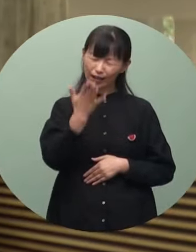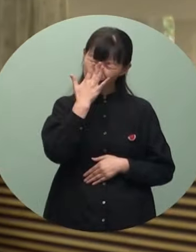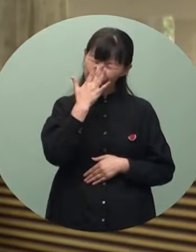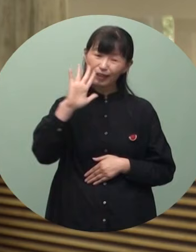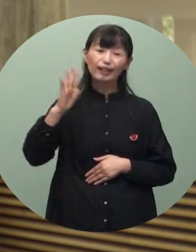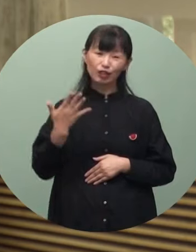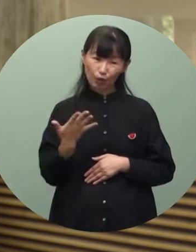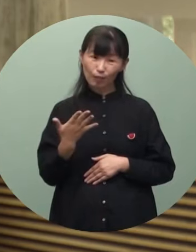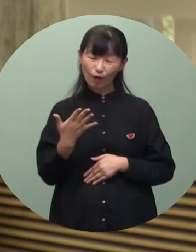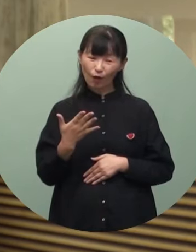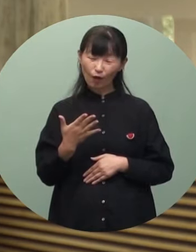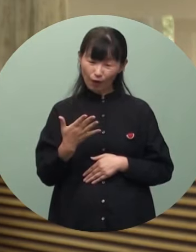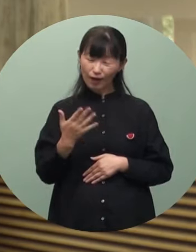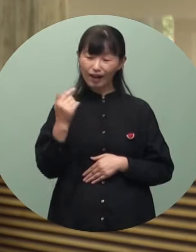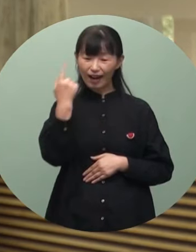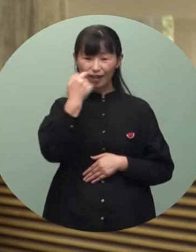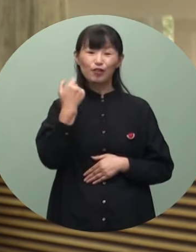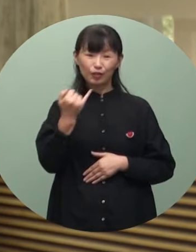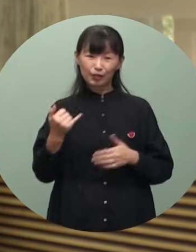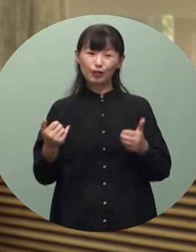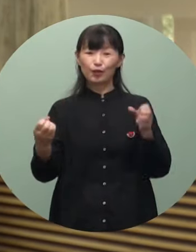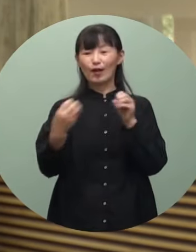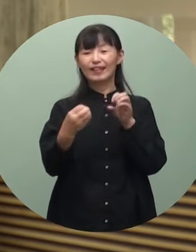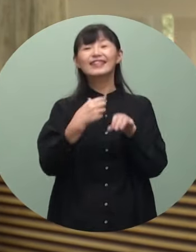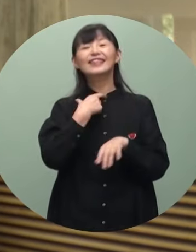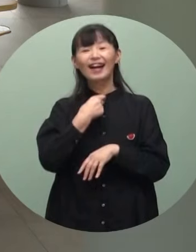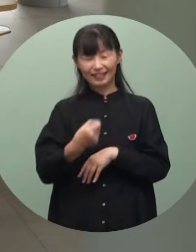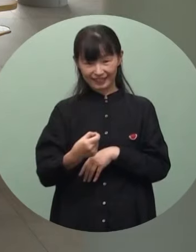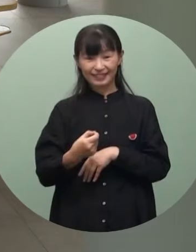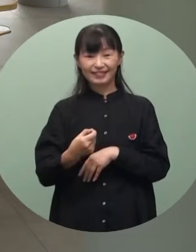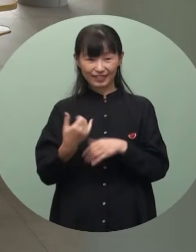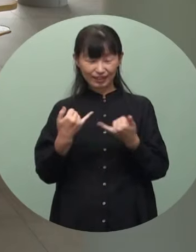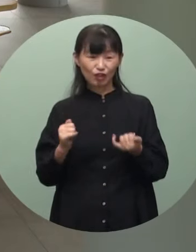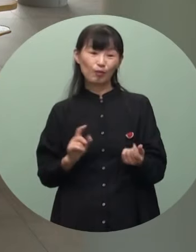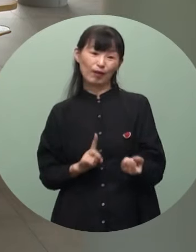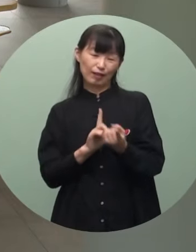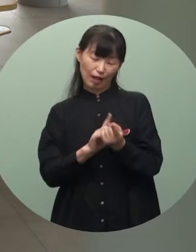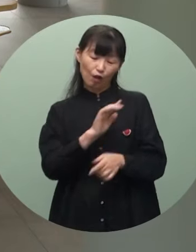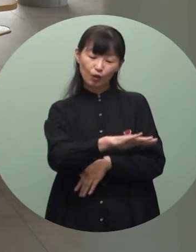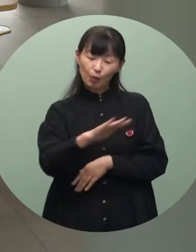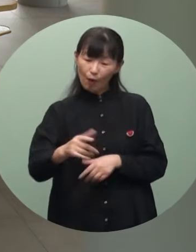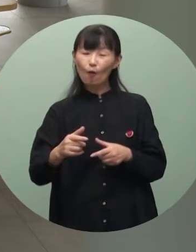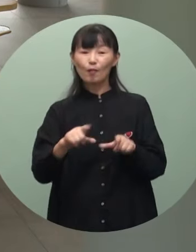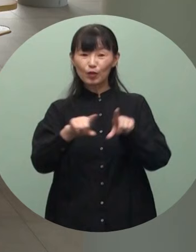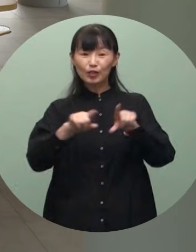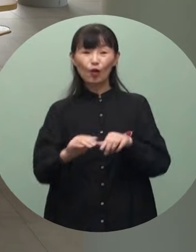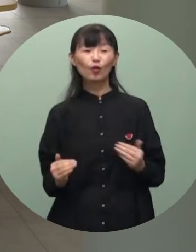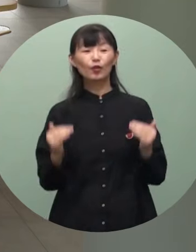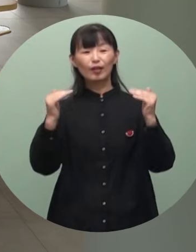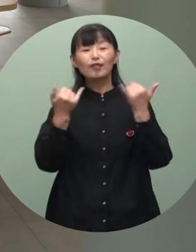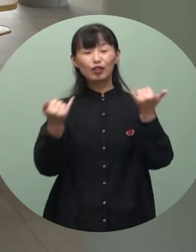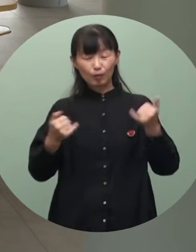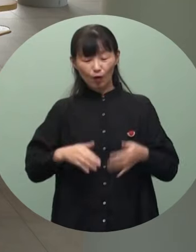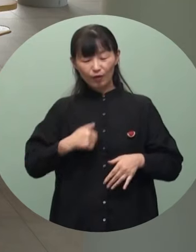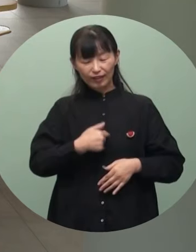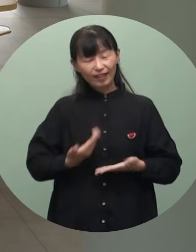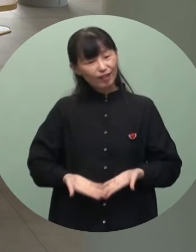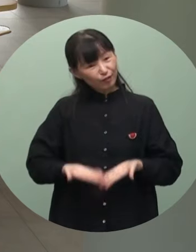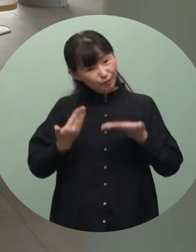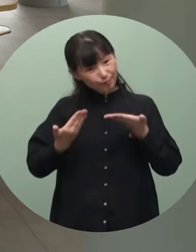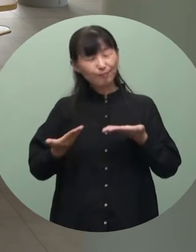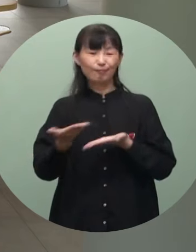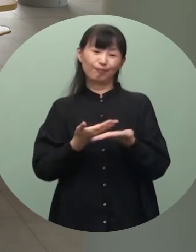ど外国人とお話ししたいという方向けのコーナーです。子どもはもちろん大人の方も気軽に交流できるコーナー